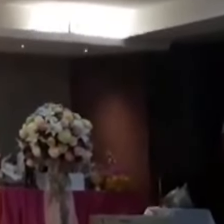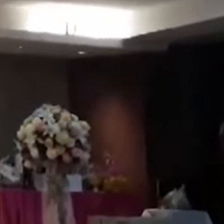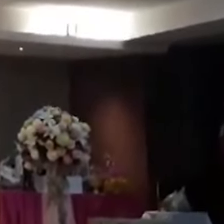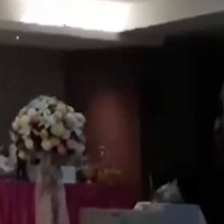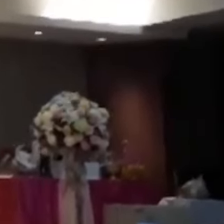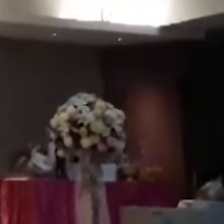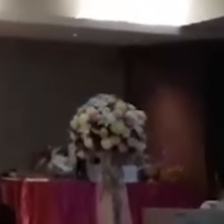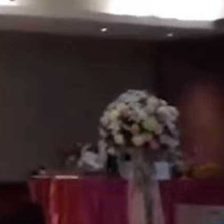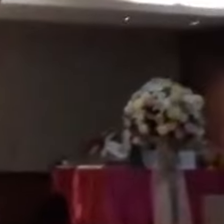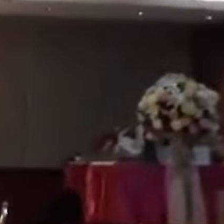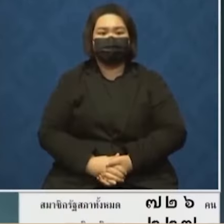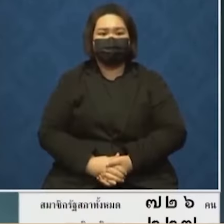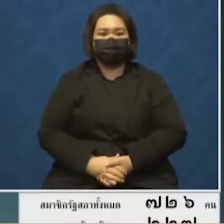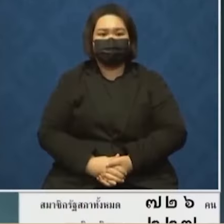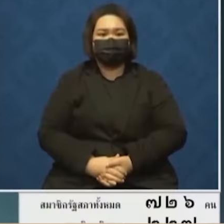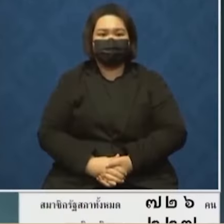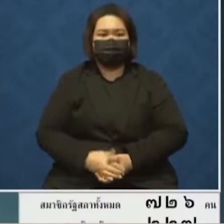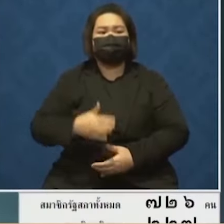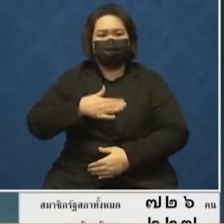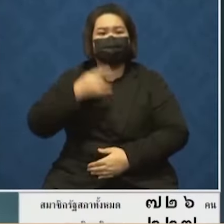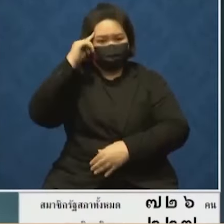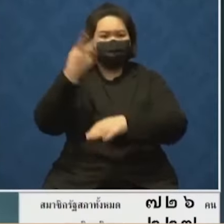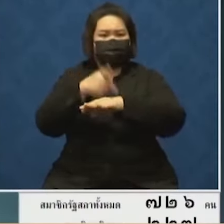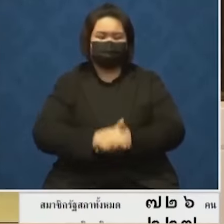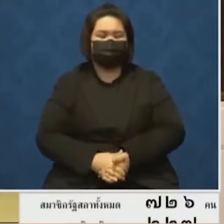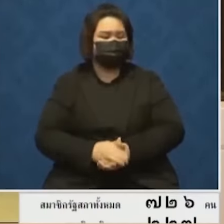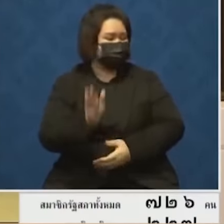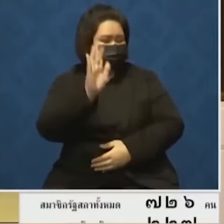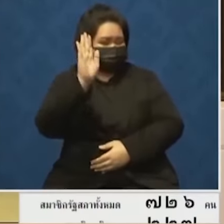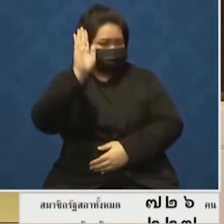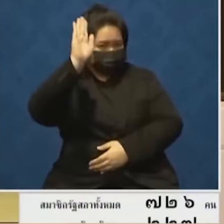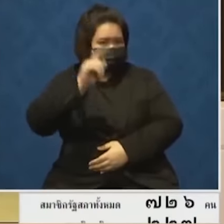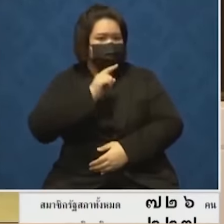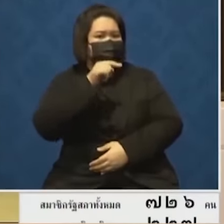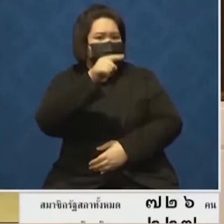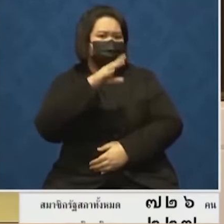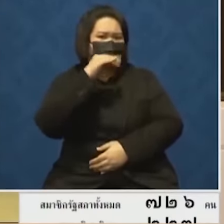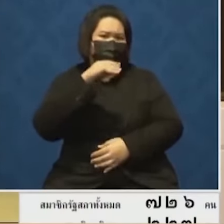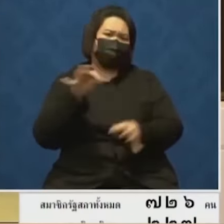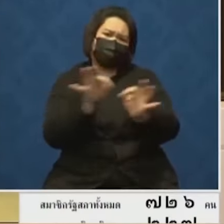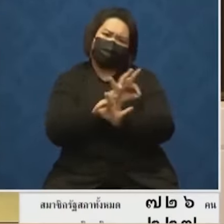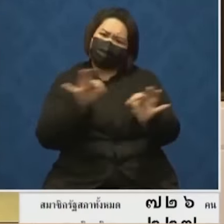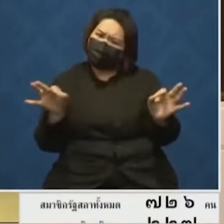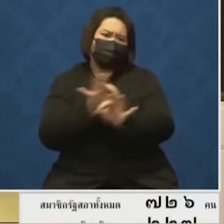รัฐมนตรี ผมว่าเปลี่ยนประธานดีกว่าครับท่านประธานครับบายเนี่ยท่านพูดลวนไปหมดเลยฟัง